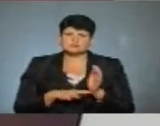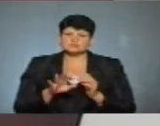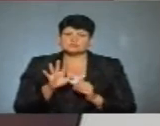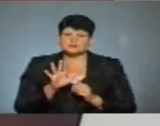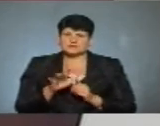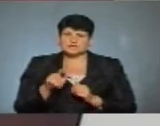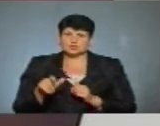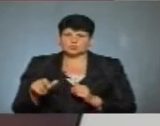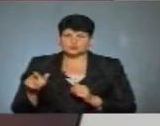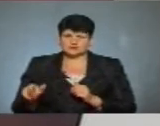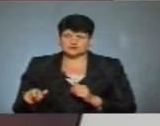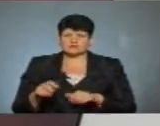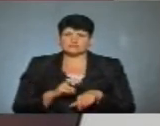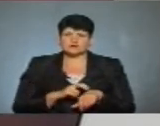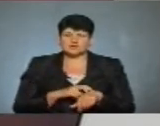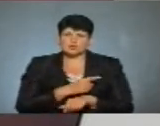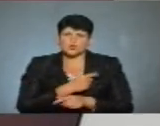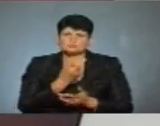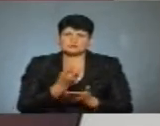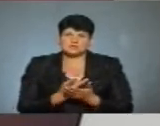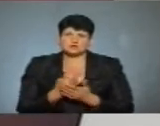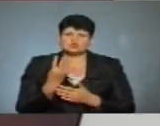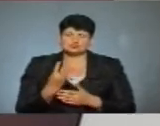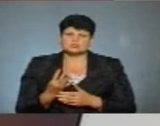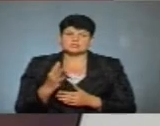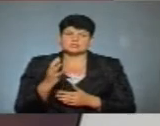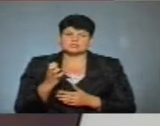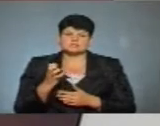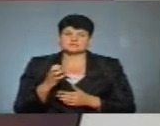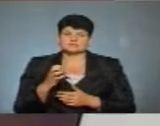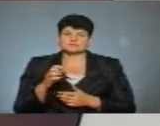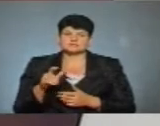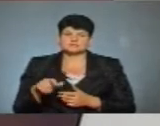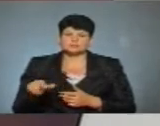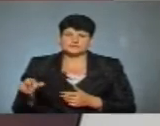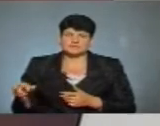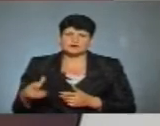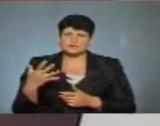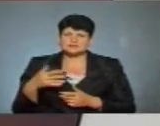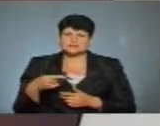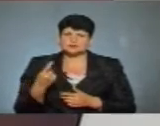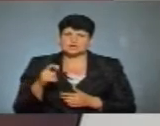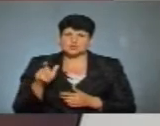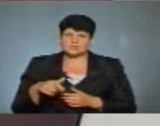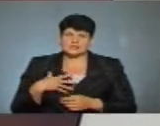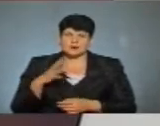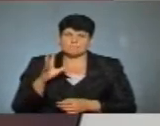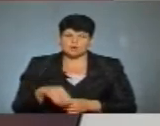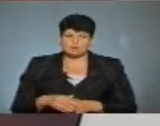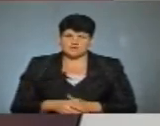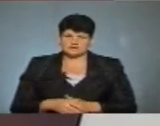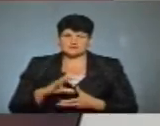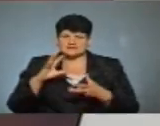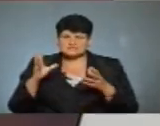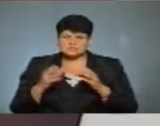2495 людей. До лікарень госпіталізували понад 400 пацієнтів, а 51 людина померла. Загалом